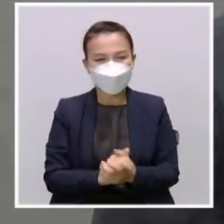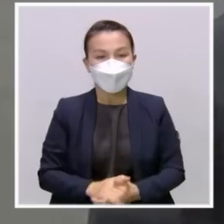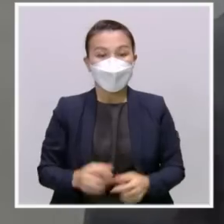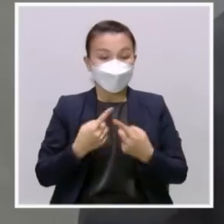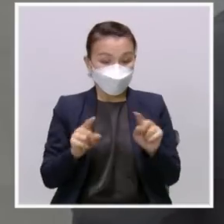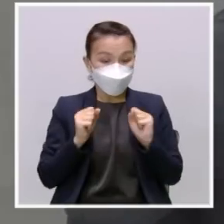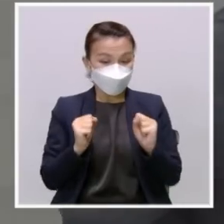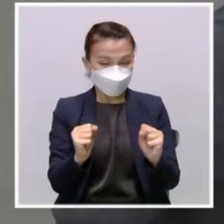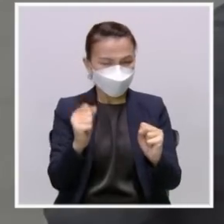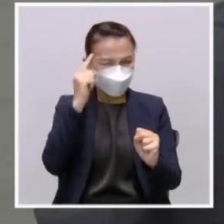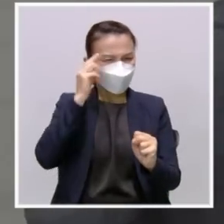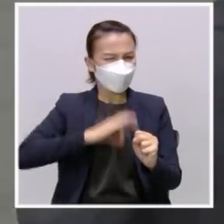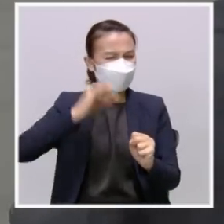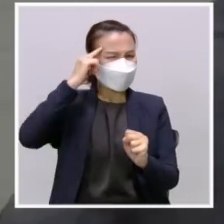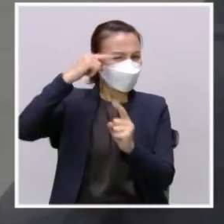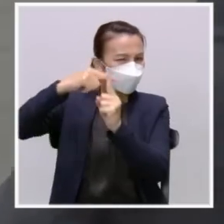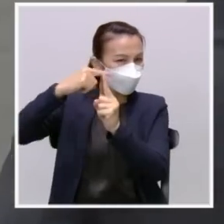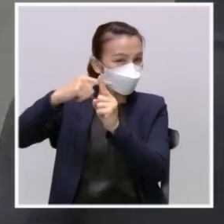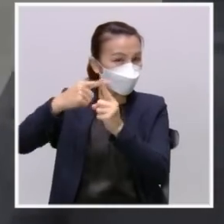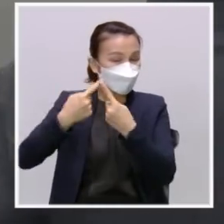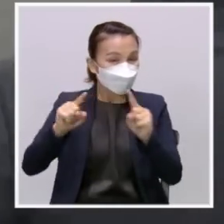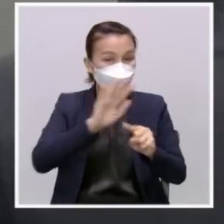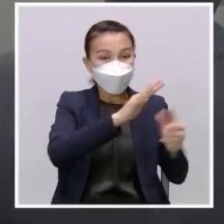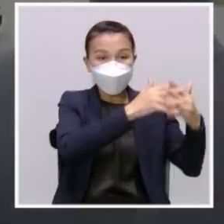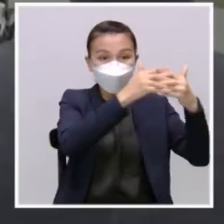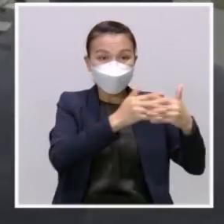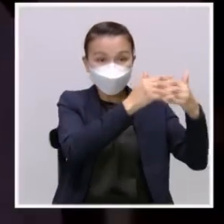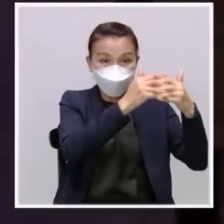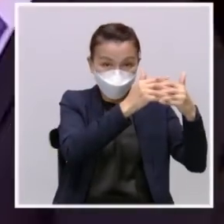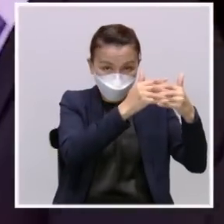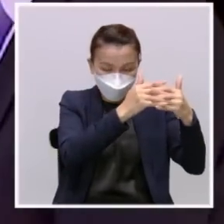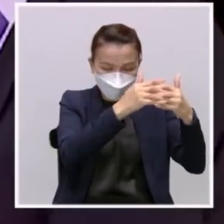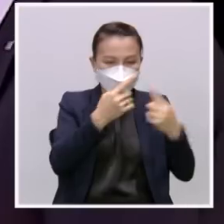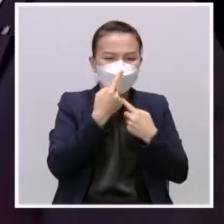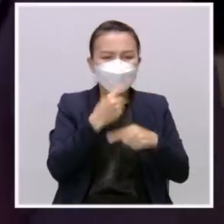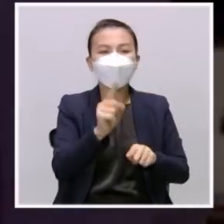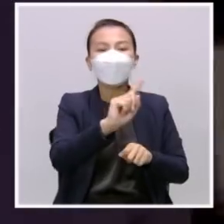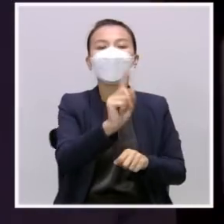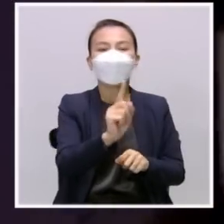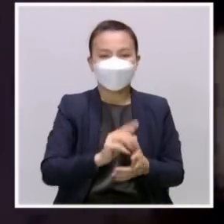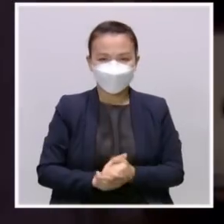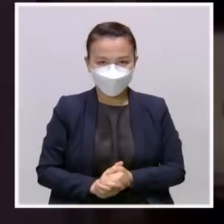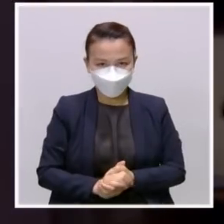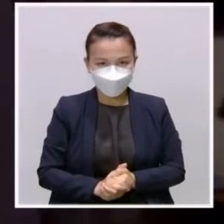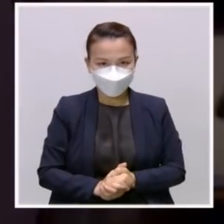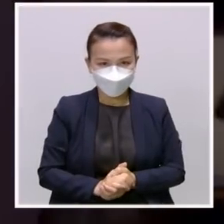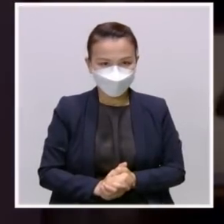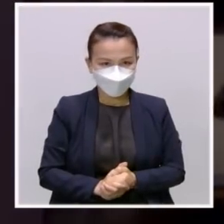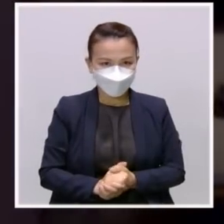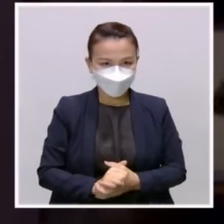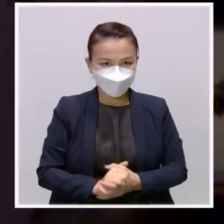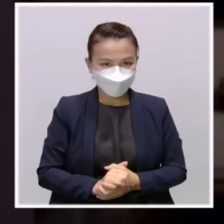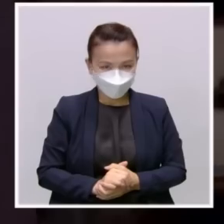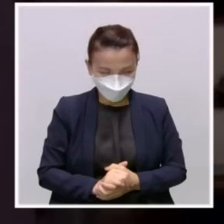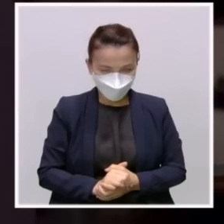ะคะกับการเจรจาที่จะมีขึ้นค่ะส่วนสหรัฐเองก็ออกมาแสดงท่าทีก่อนที่จะมีการเจรจาอย่างเป็นทางการในวันนี้เช่นกันค่ะทางฝั่งส